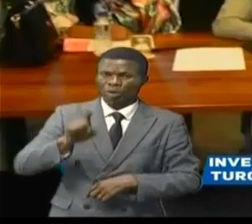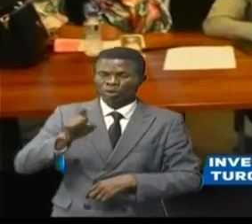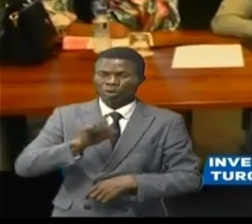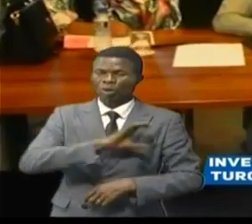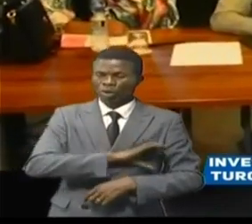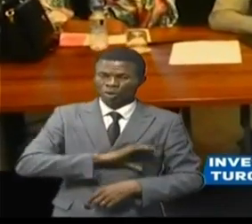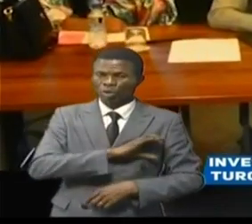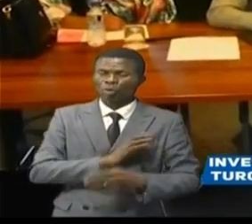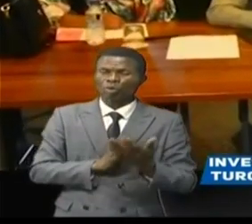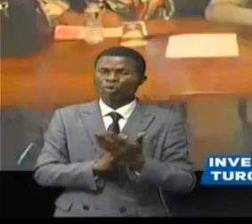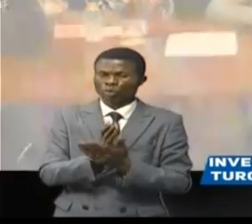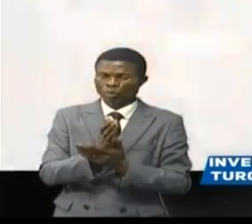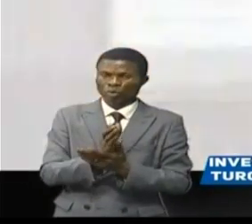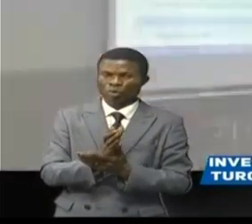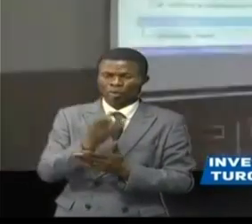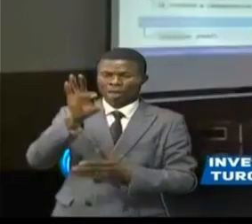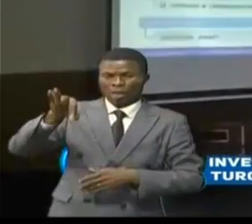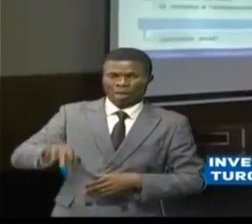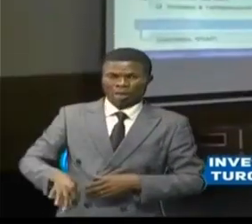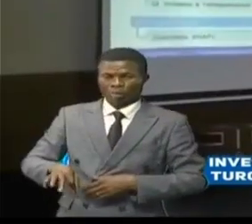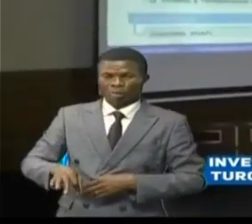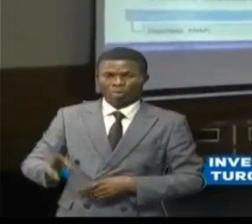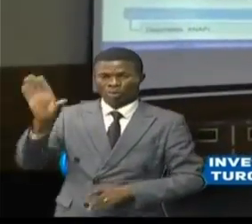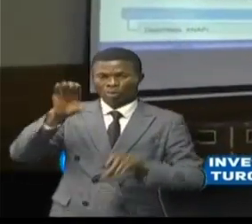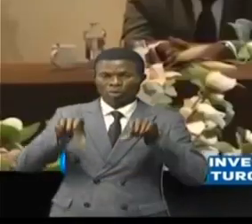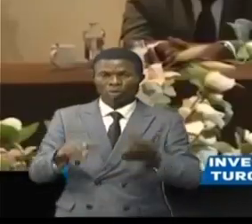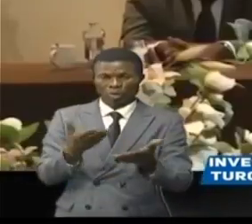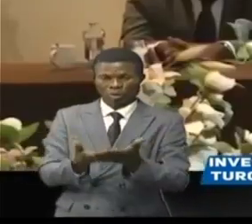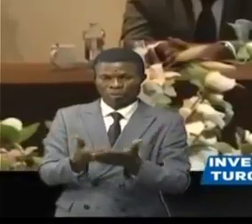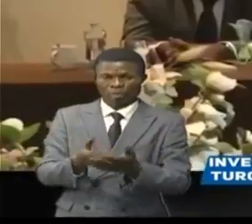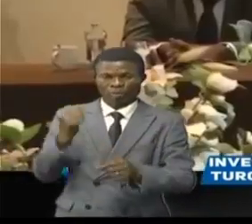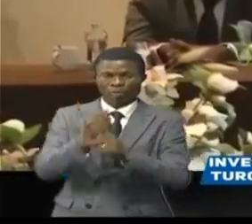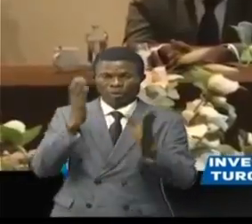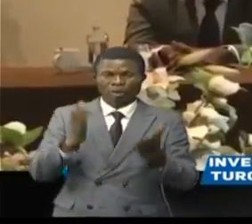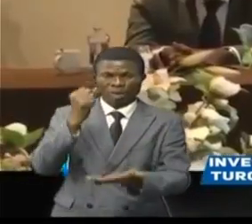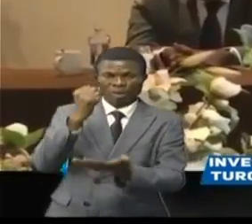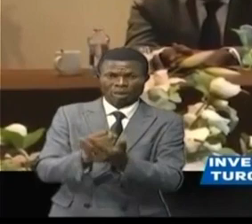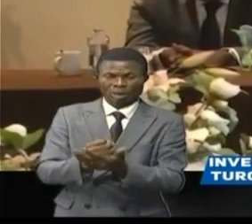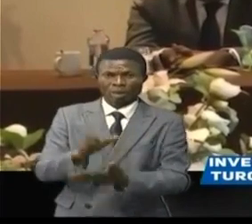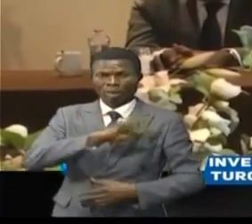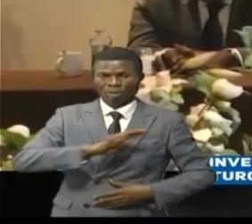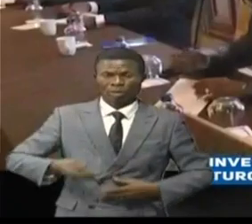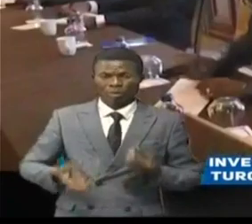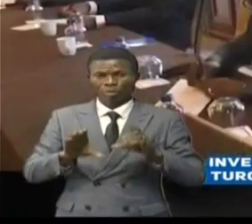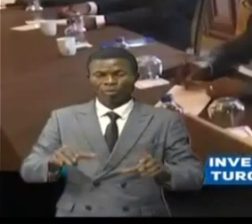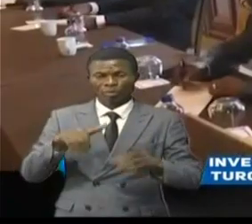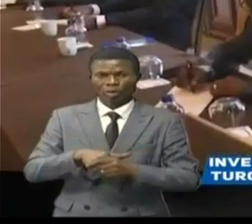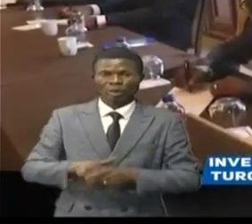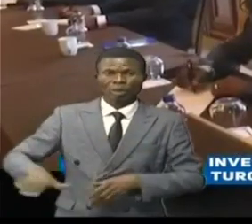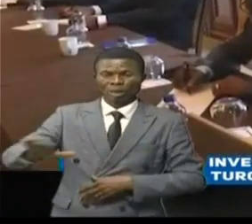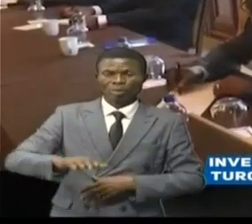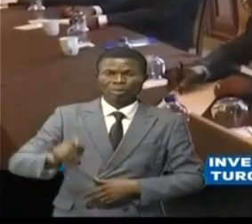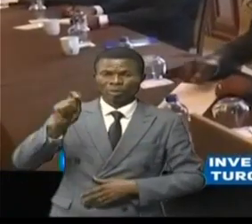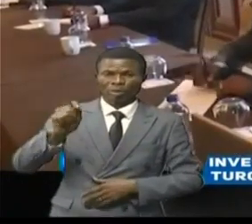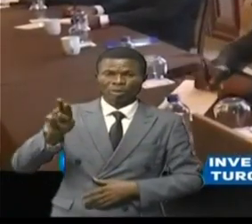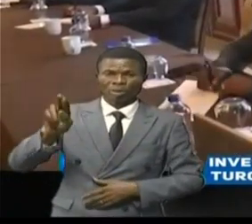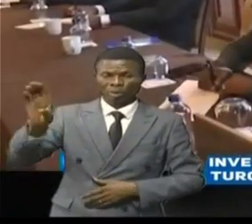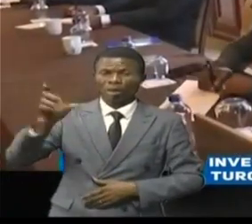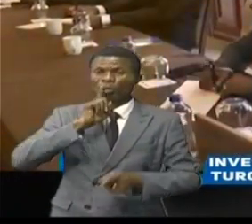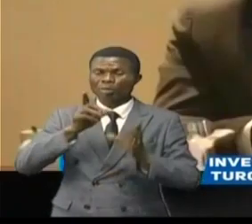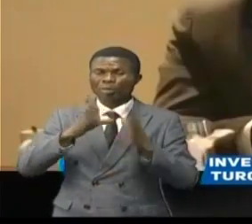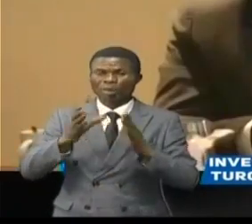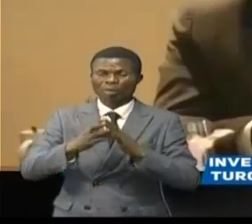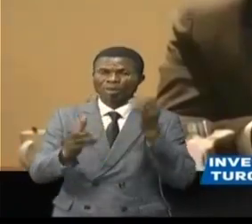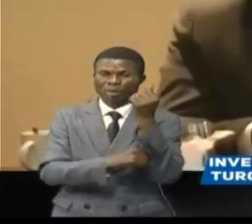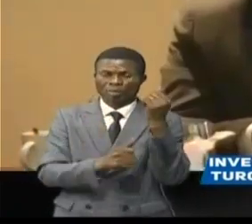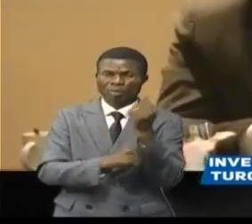comporter comme tels au profit de leur contrée. Le personnel de l'ambassade de la RDC en Turquie ont y aussi échangé avec la délégation